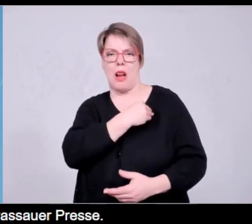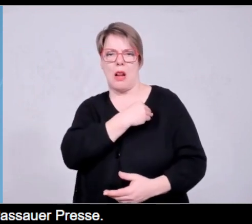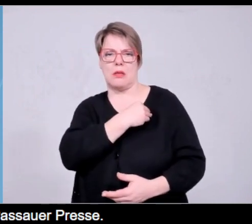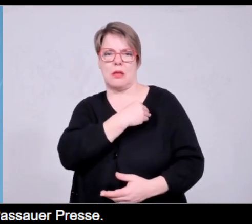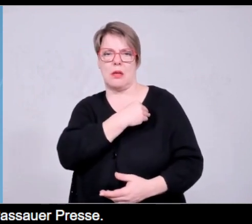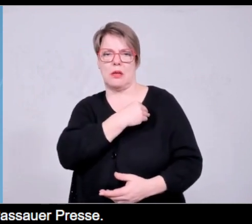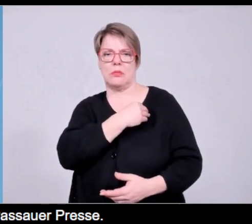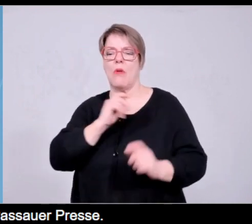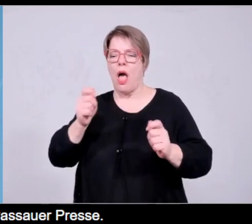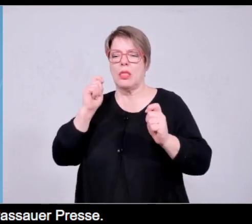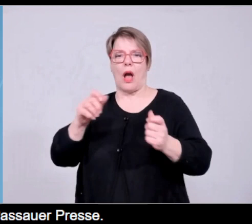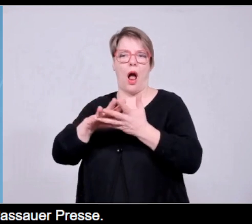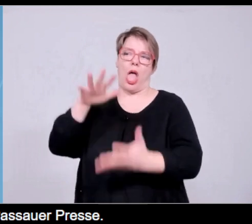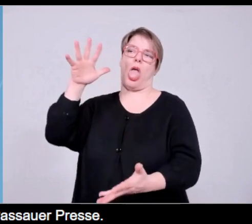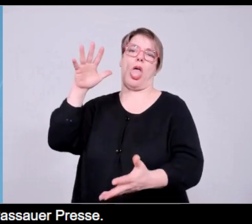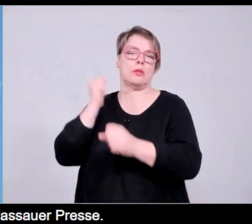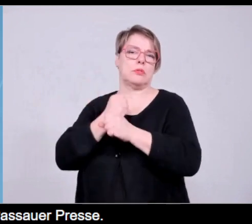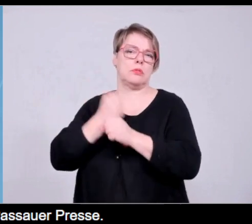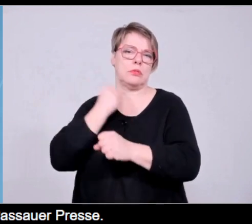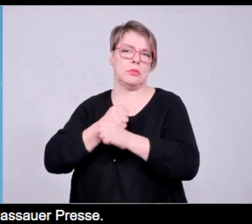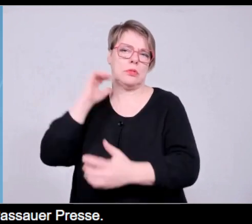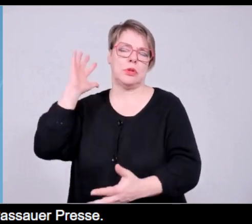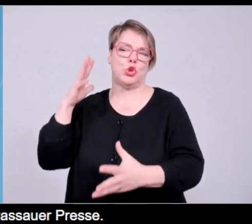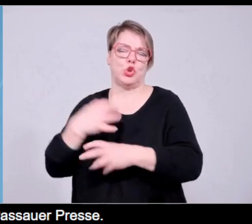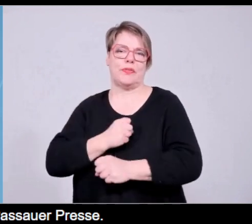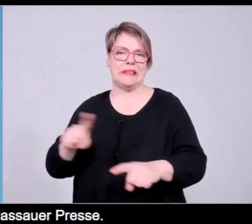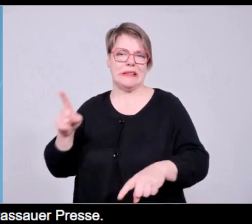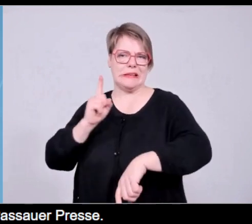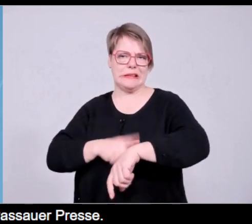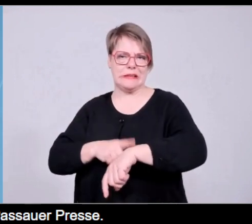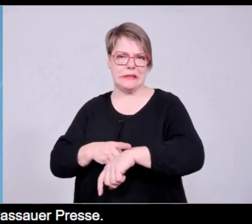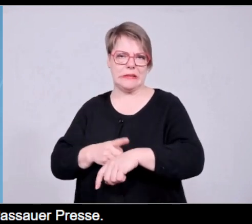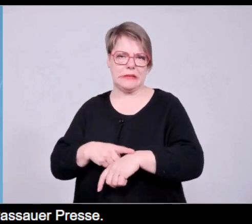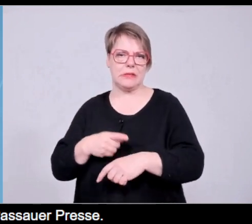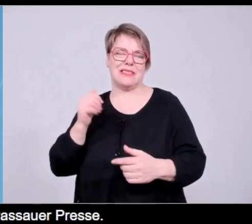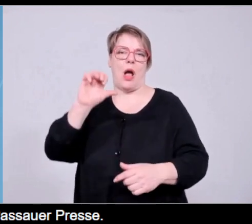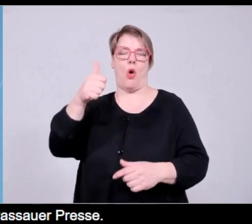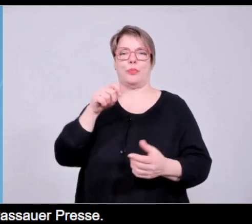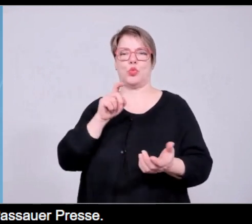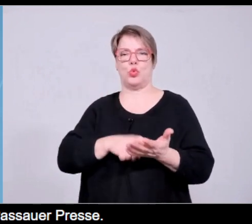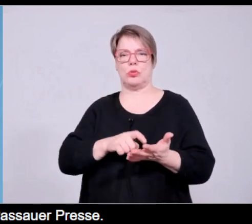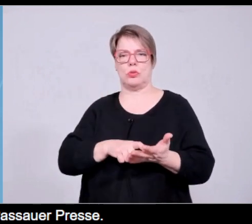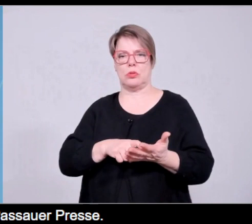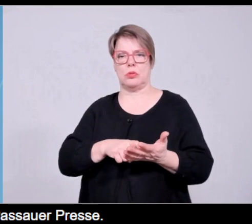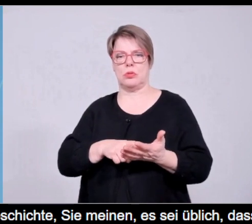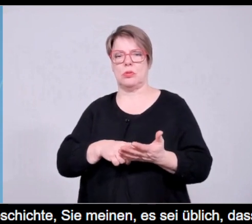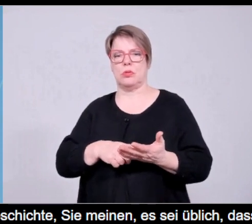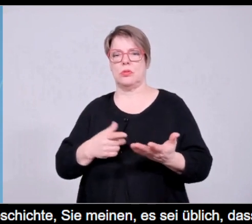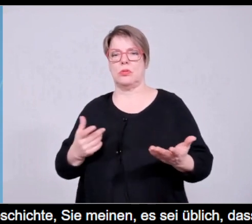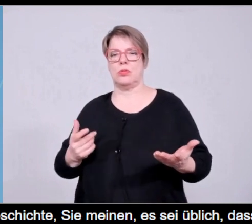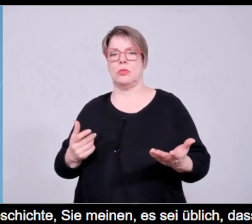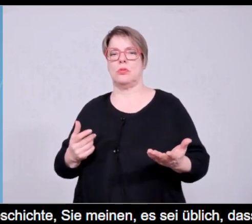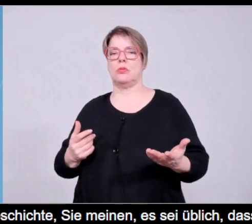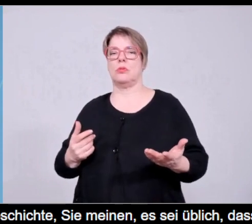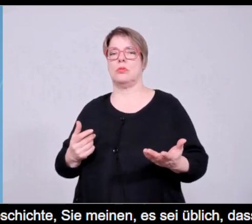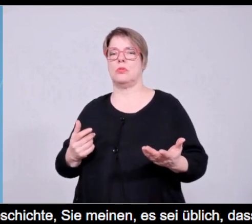Dingen jetzt weiter rumzustreiten und der Steuerpflichtige streitet da mit dem Steuerberater, warum er es nicht geschafft hat und weiß der Teufel, es ist